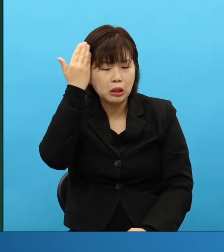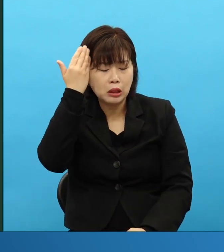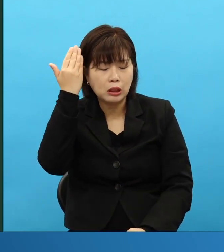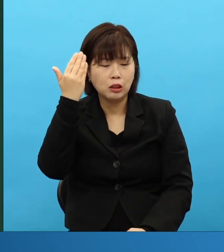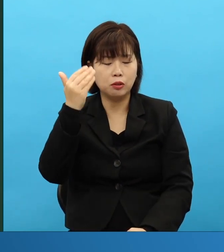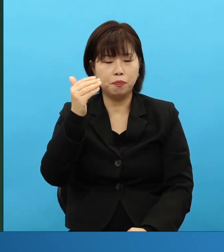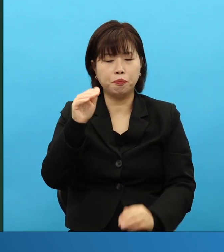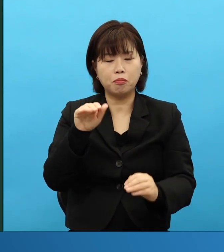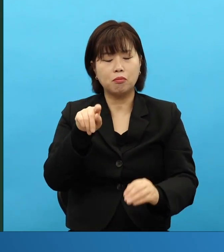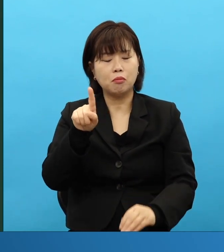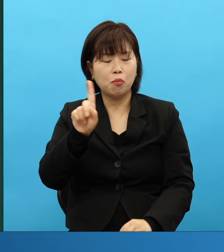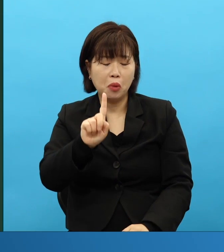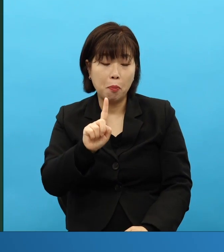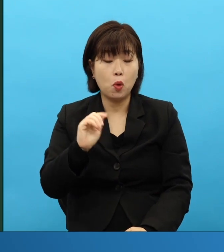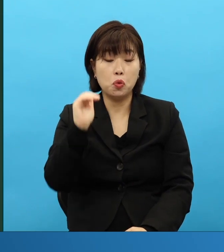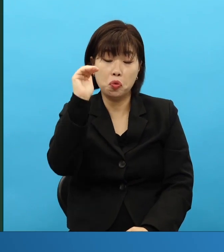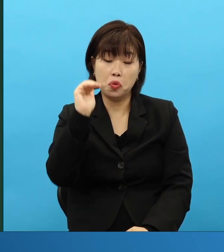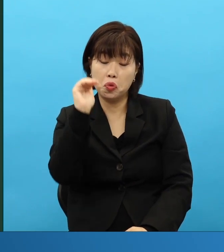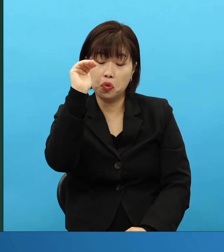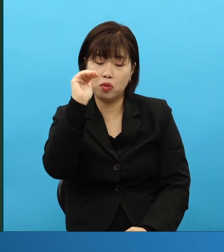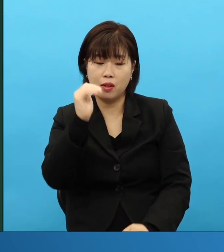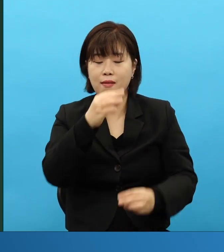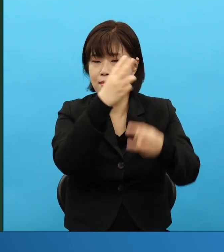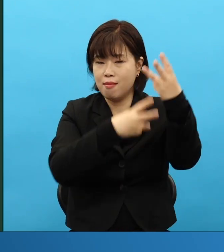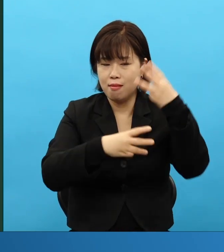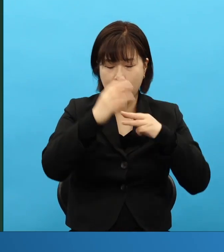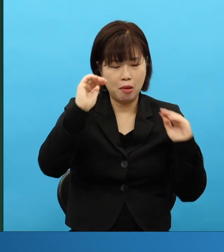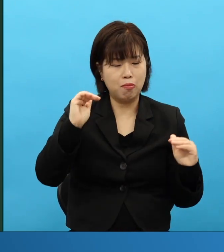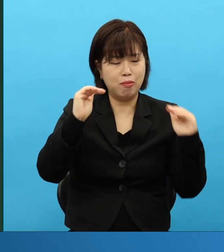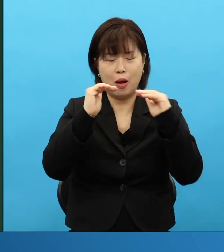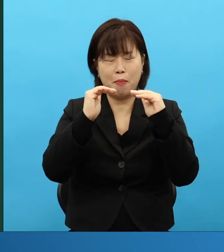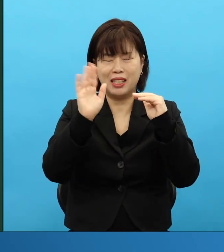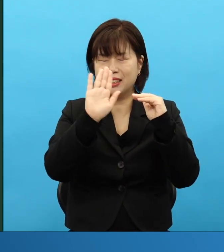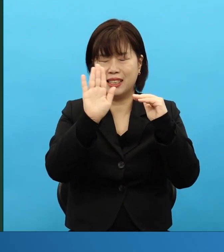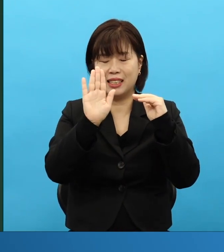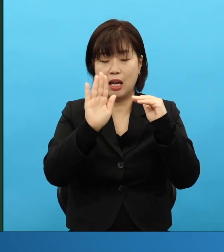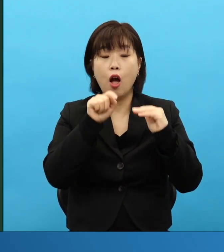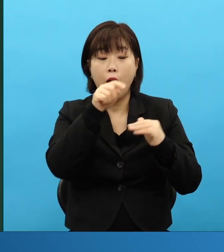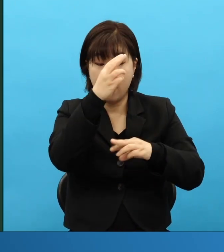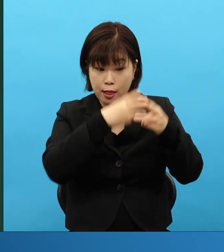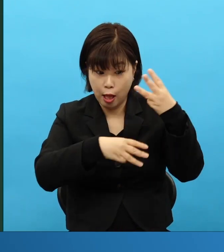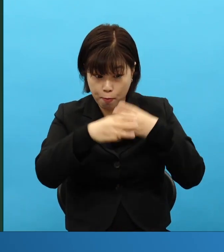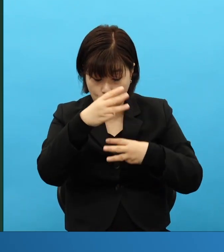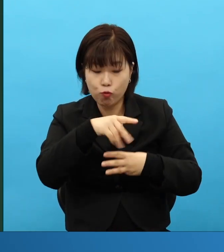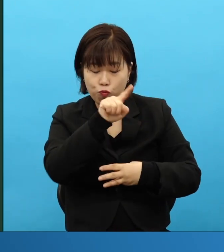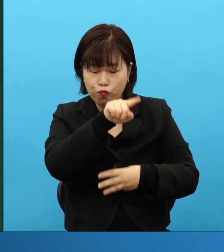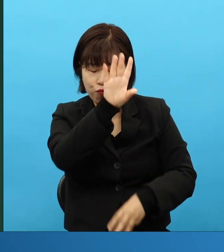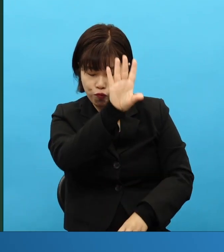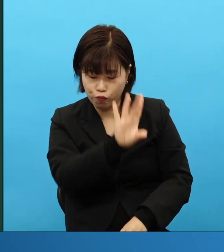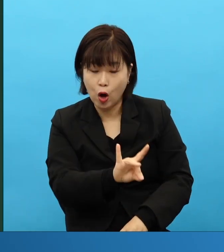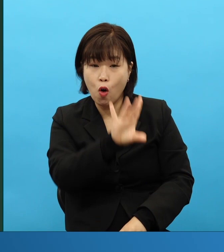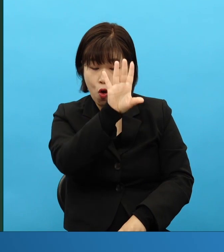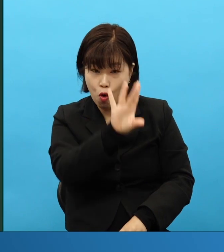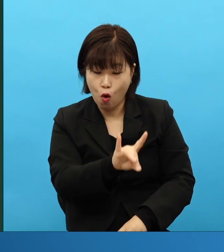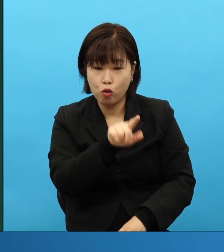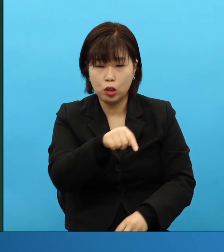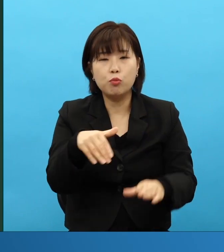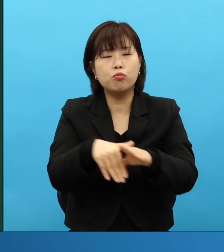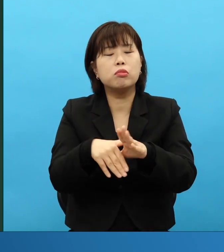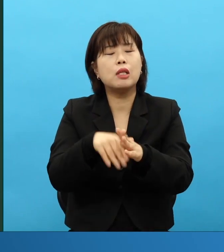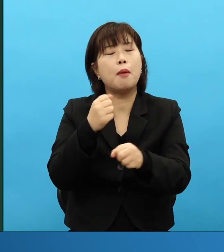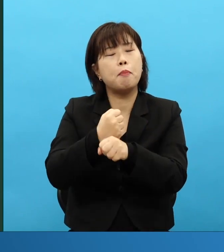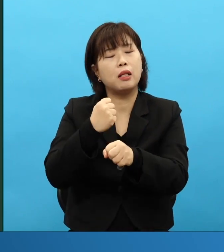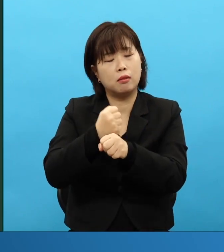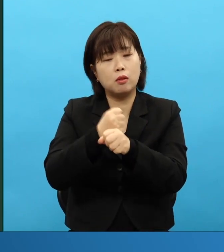만들어야 된다라고 저는 보거든요. Things might be right for the adult generation right now, but it's not going to continue to be right into the future. That's why you have to make things right now that really can communicate with